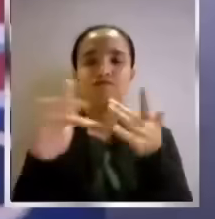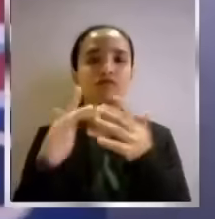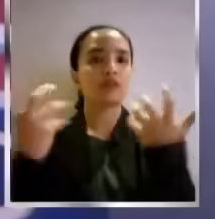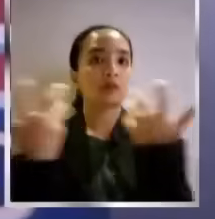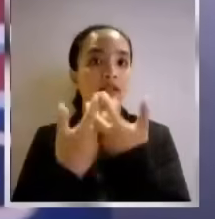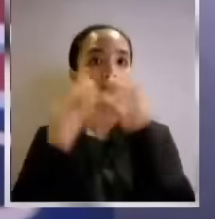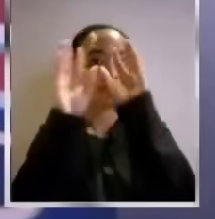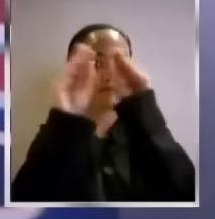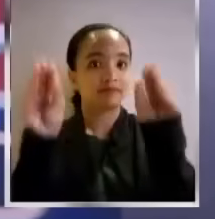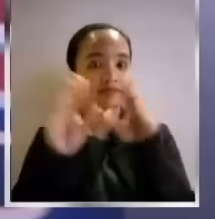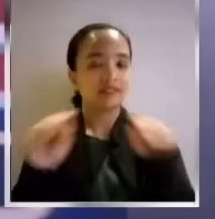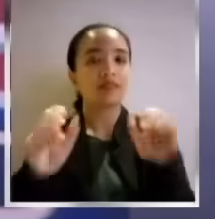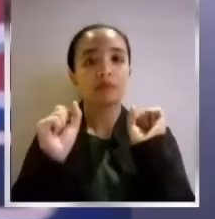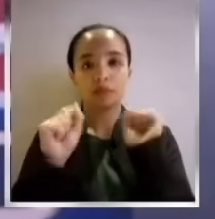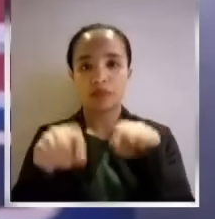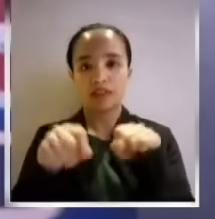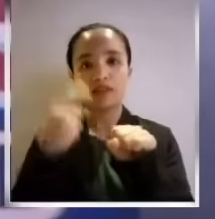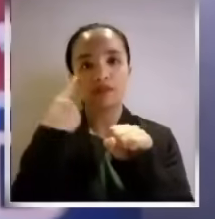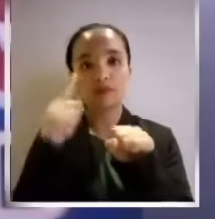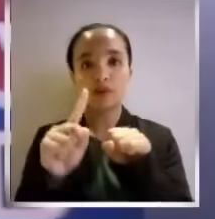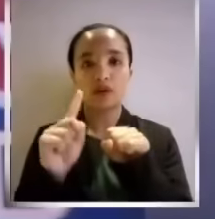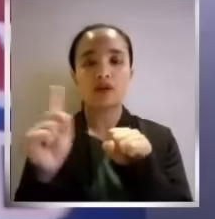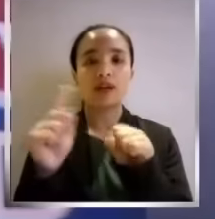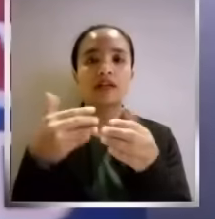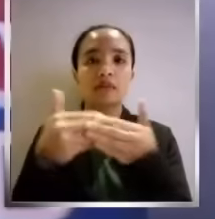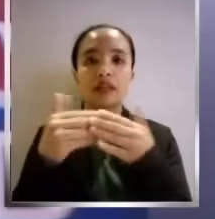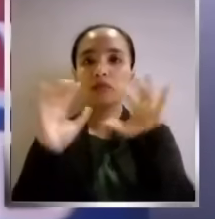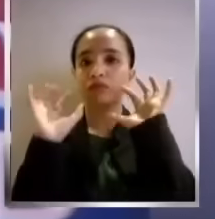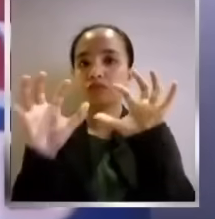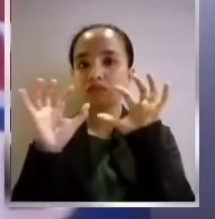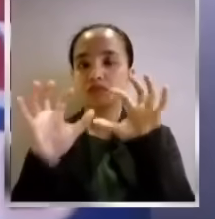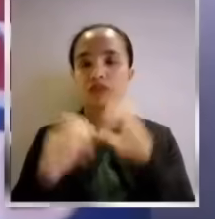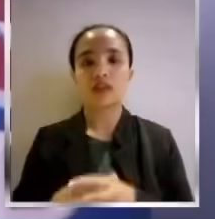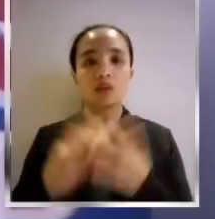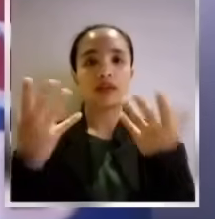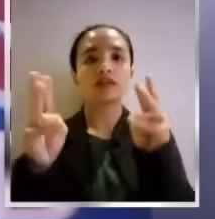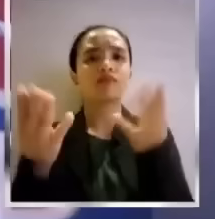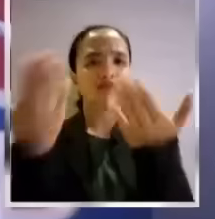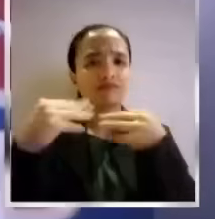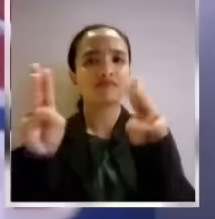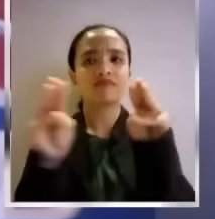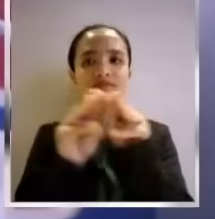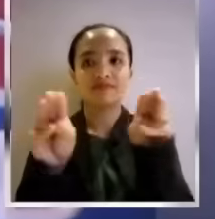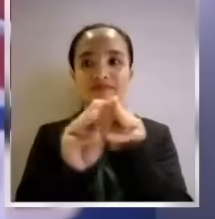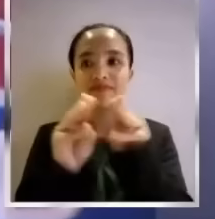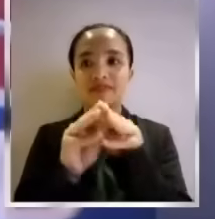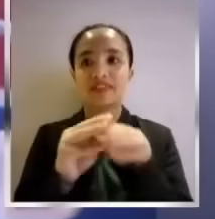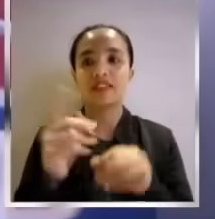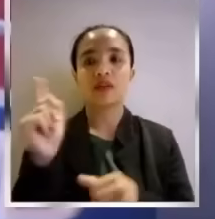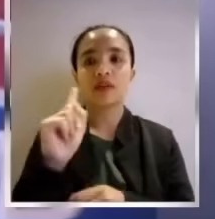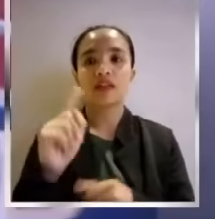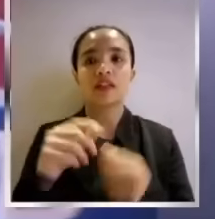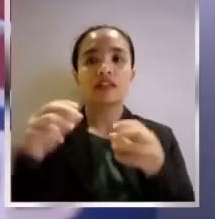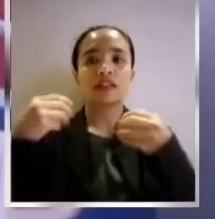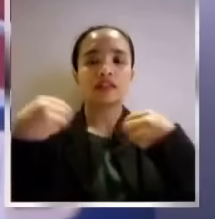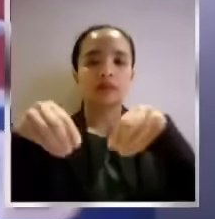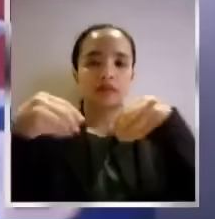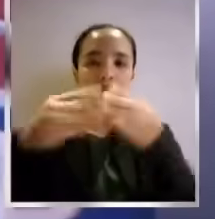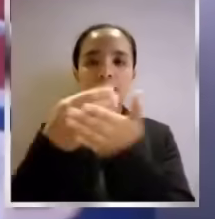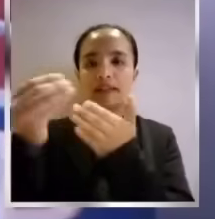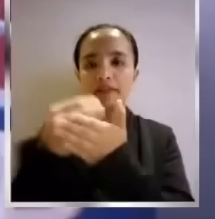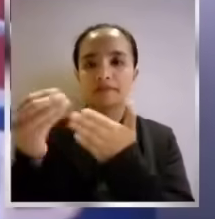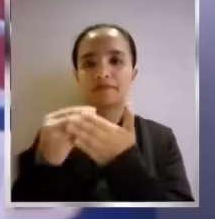pwede rin para sa papalapit na Halloween, eh dumayo na sa Marikina, nakumpleto sa rides, shopping at food trip. Pabasan